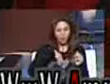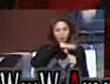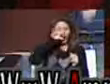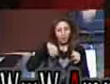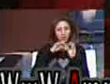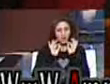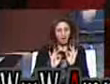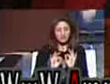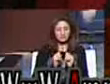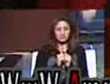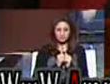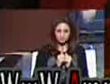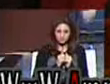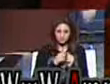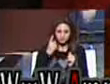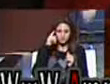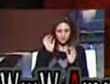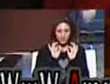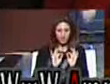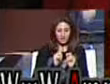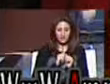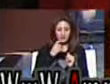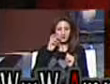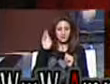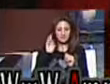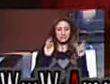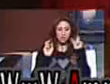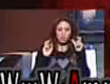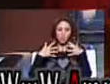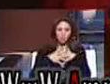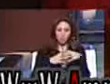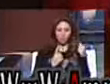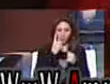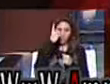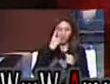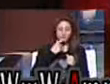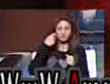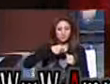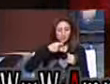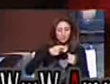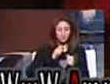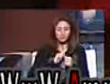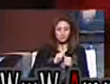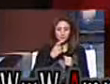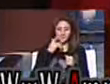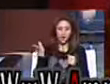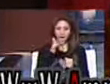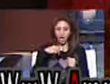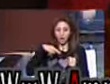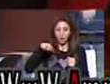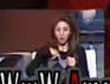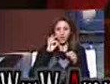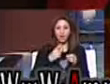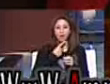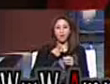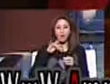سئل من واحد ماذا فعل أرس الحالة الأبدية، قال له تحب الرب إليك من كل قلبك وتحب أخيك كنفسك، وأخيك هو